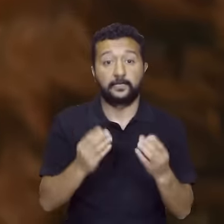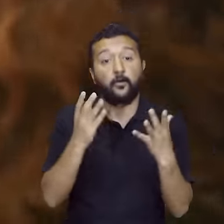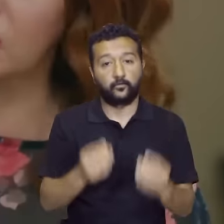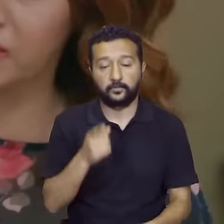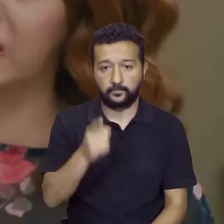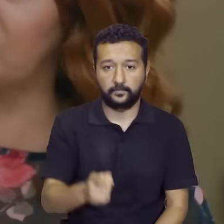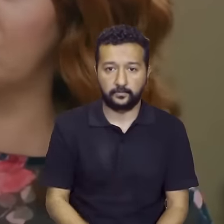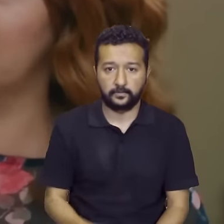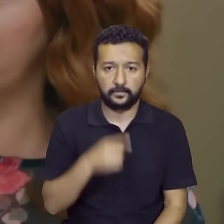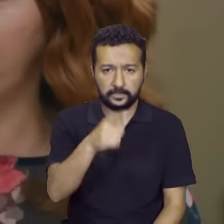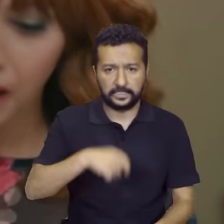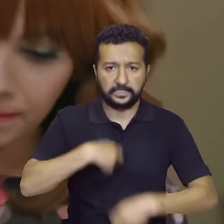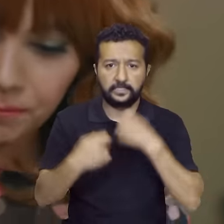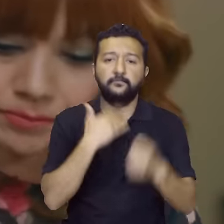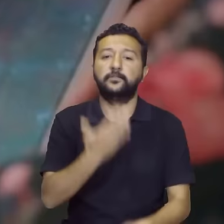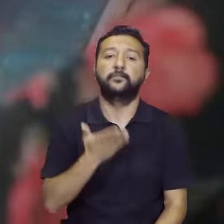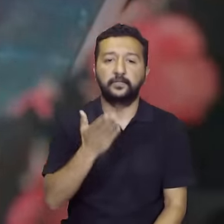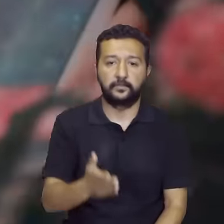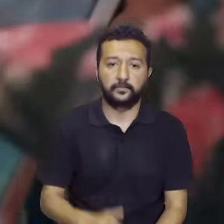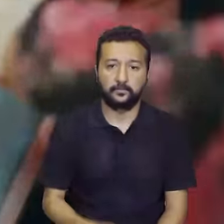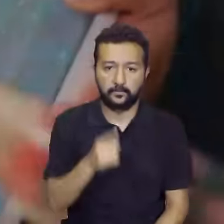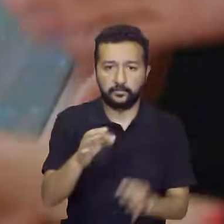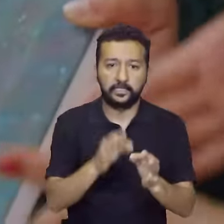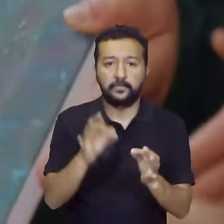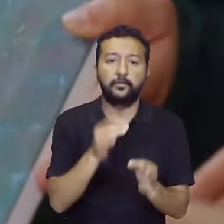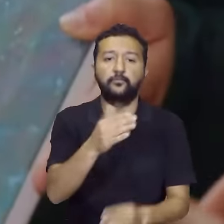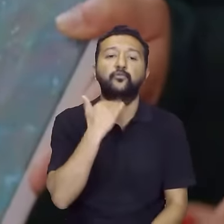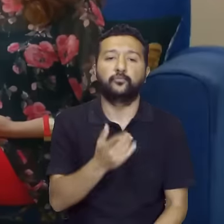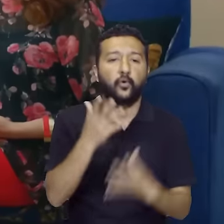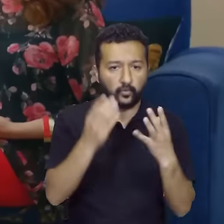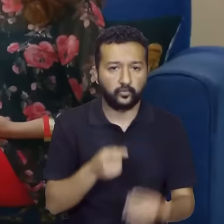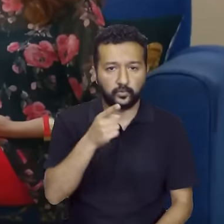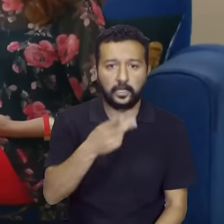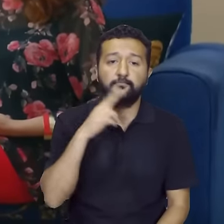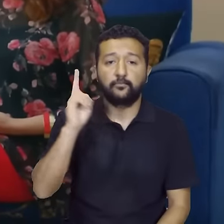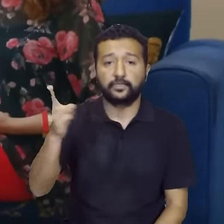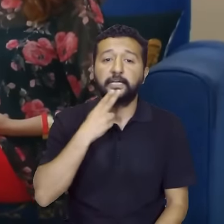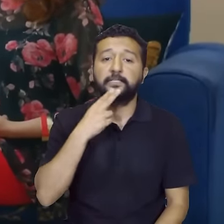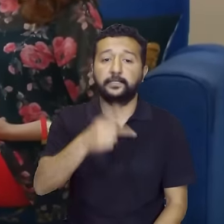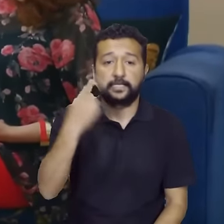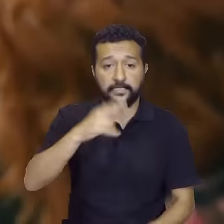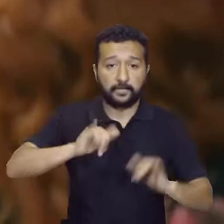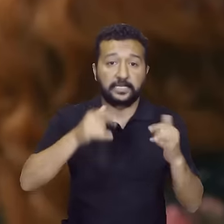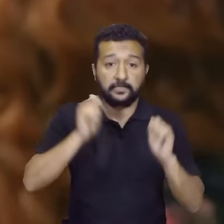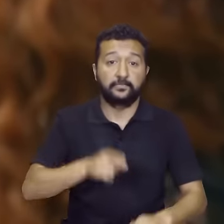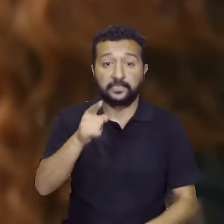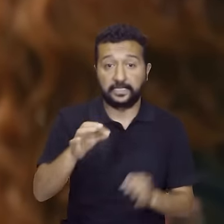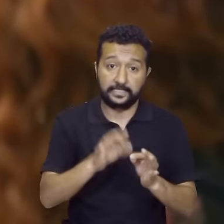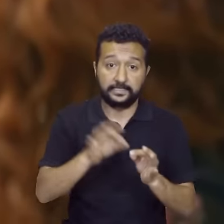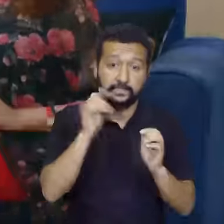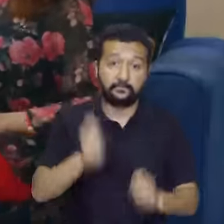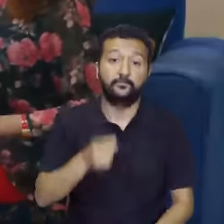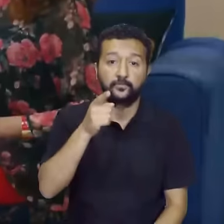olur tabii. Ya saçmalama. Dikmeyle olmaz bu. Olur. Ablan olacak o kadın, tablomu parçaladı. Sen de